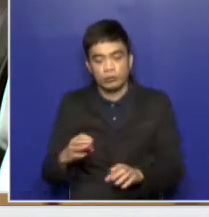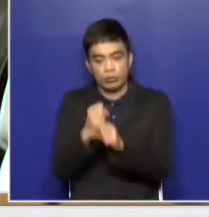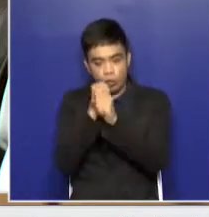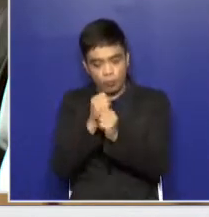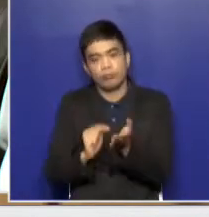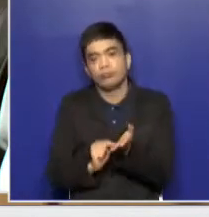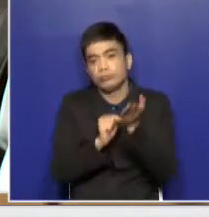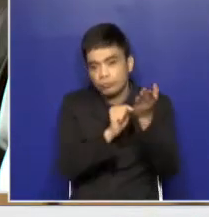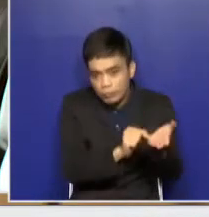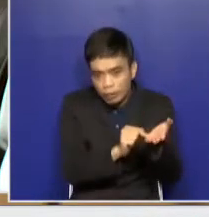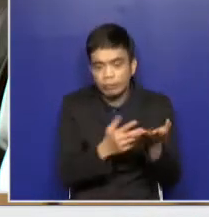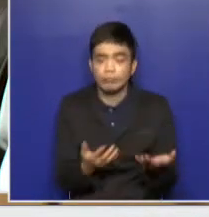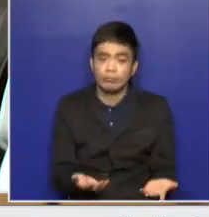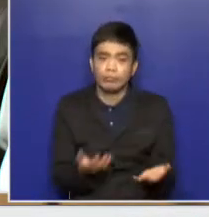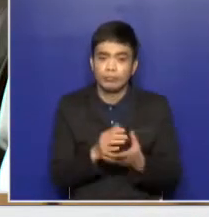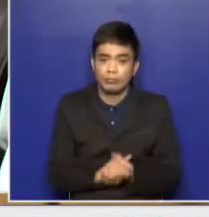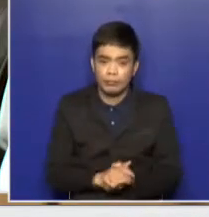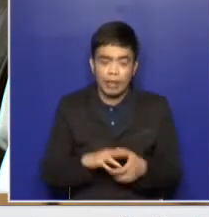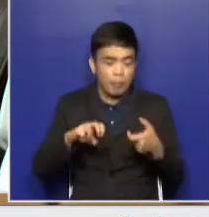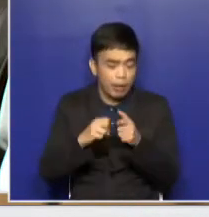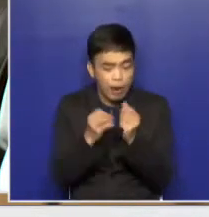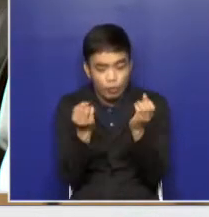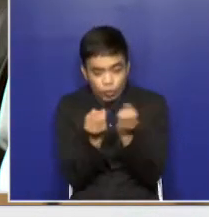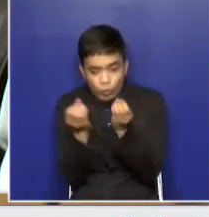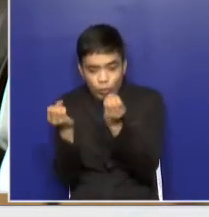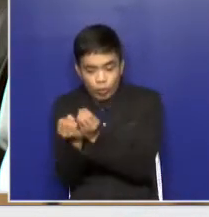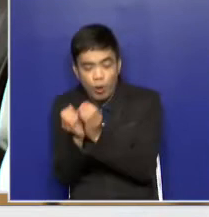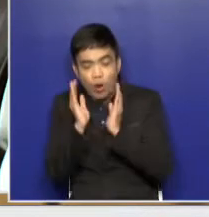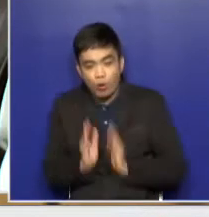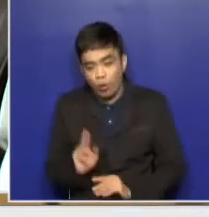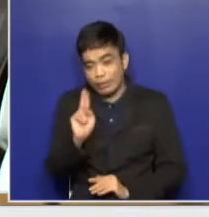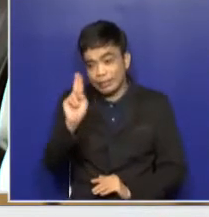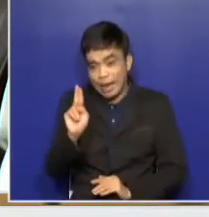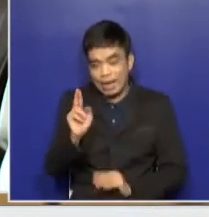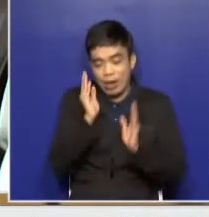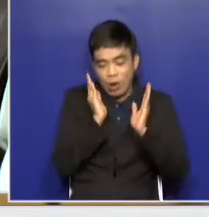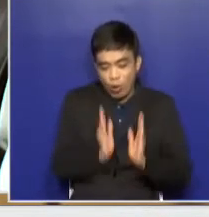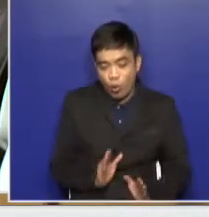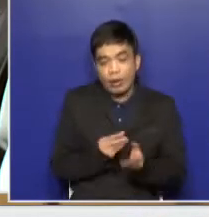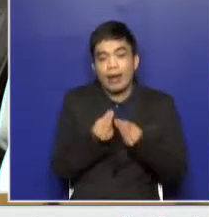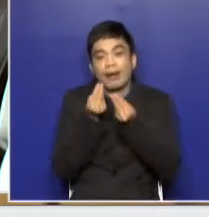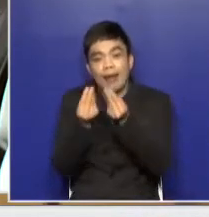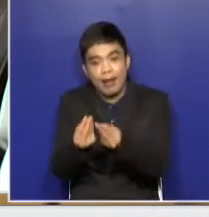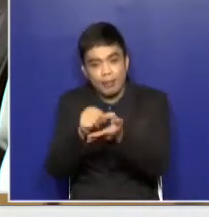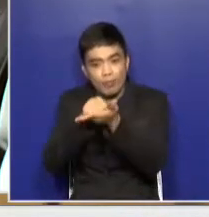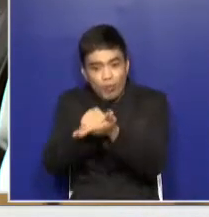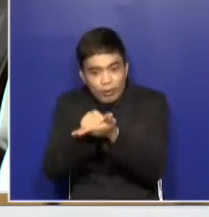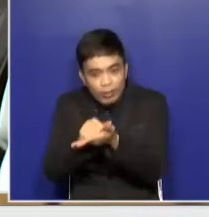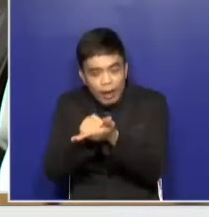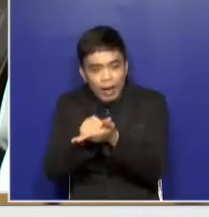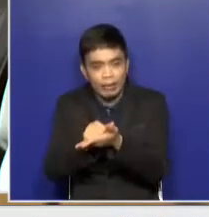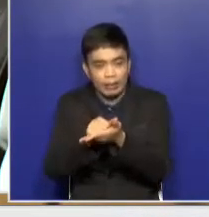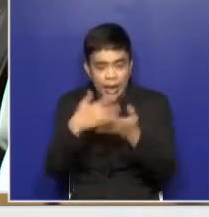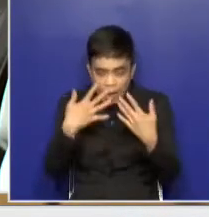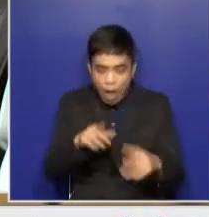ใช้บริที่ให้บริการและผลกระทบแก่ผู้ให้บริการยังไม่พอครับต้องมีแผนเยียวยาผู้ให้บริ